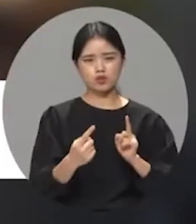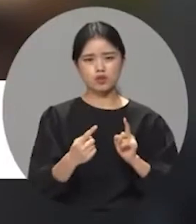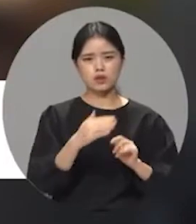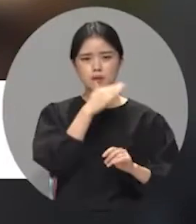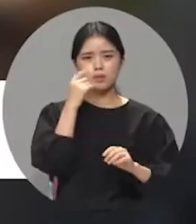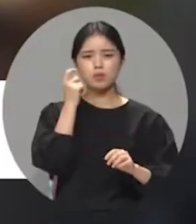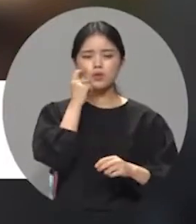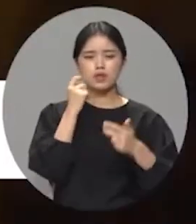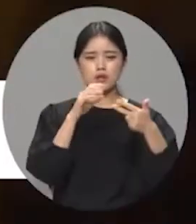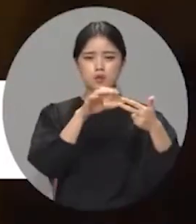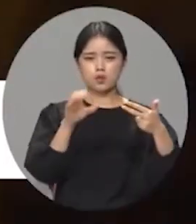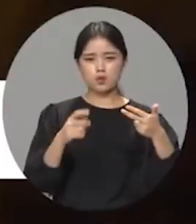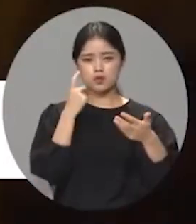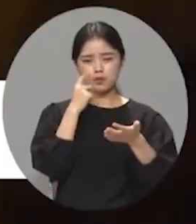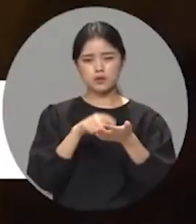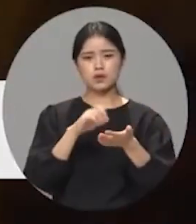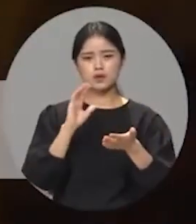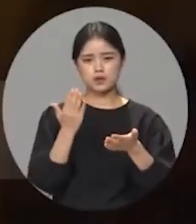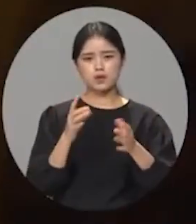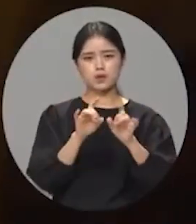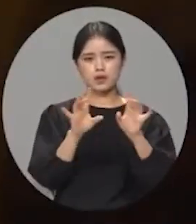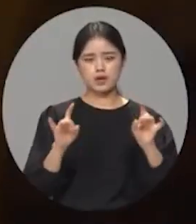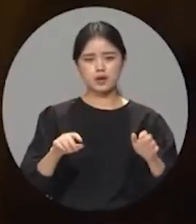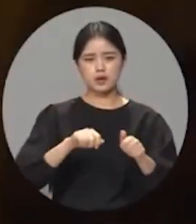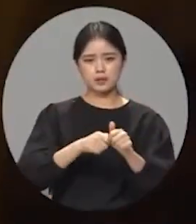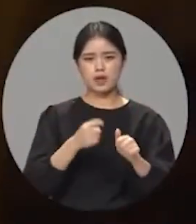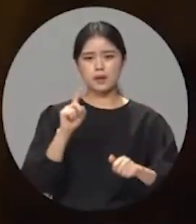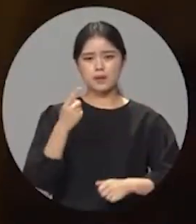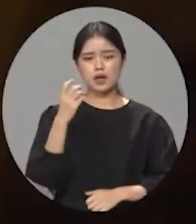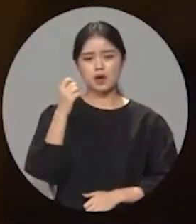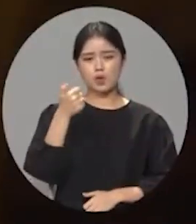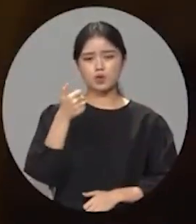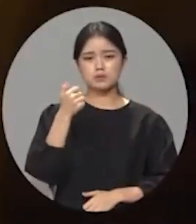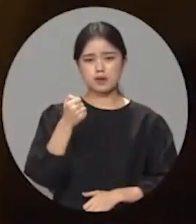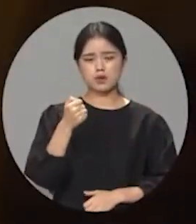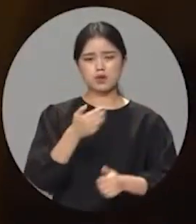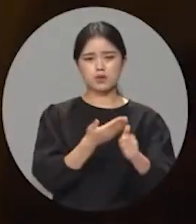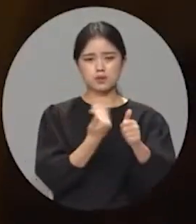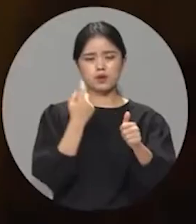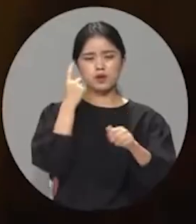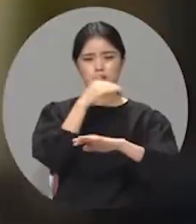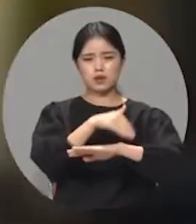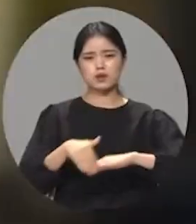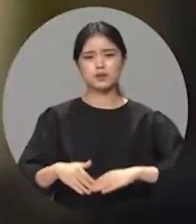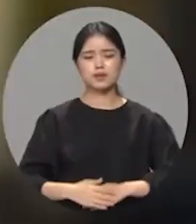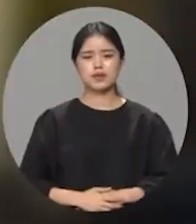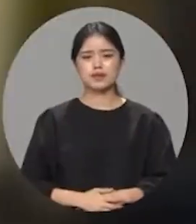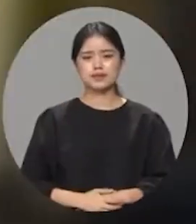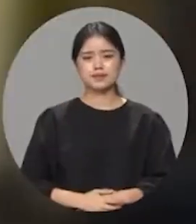7곳을 적발 했으며 각각 과태료 150만원을 부과할 예정이라고 밝혔습니다